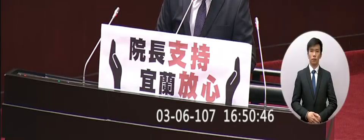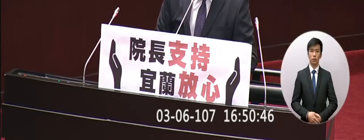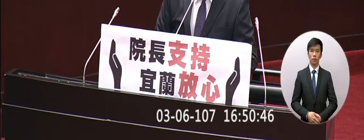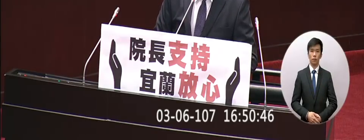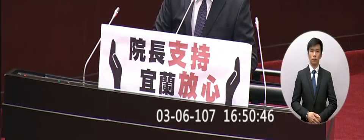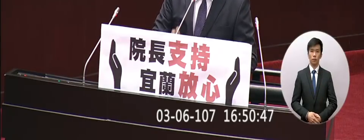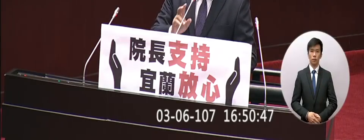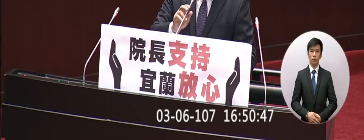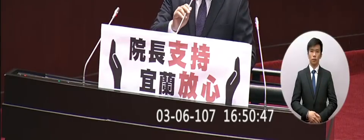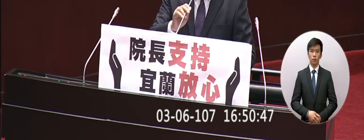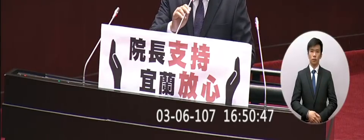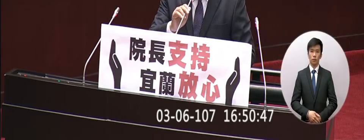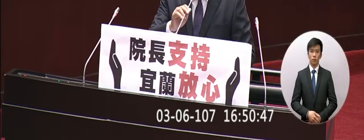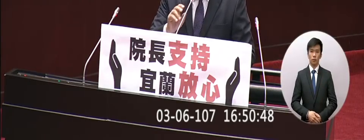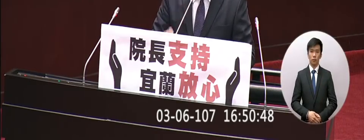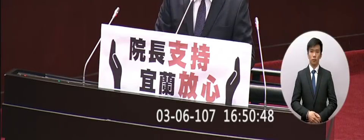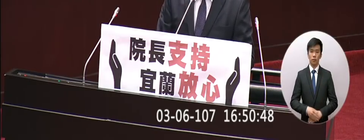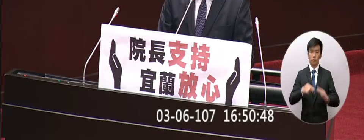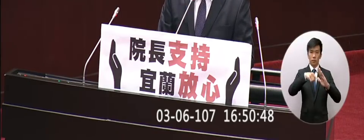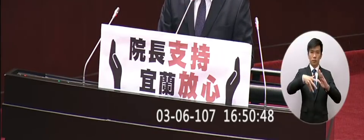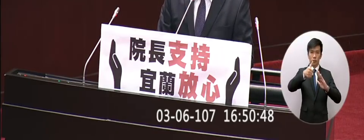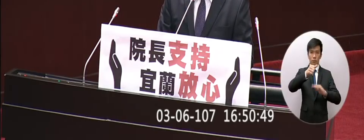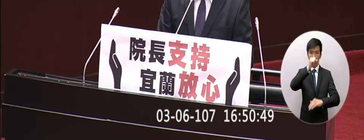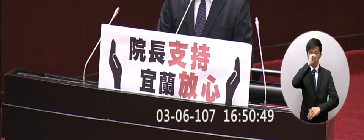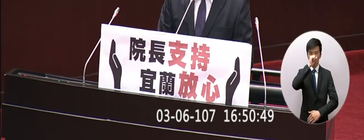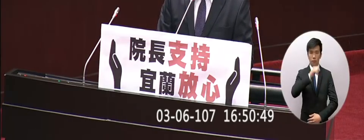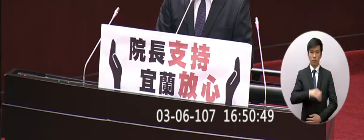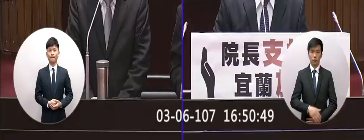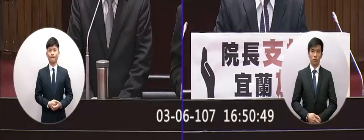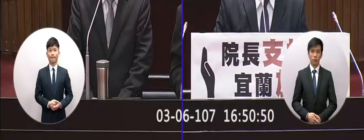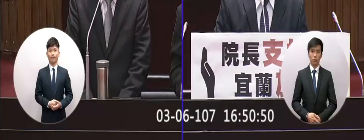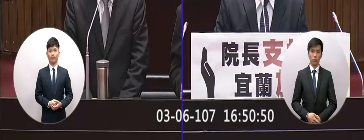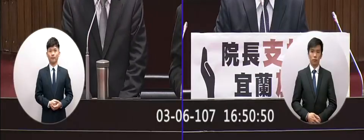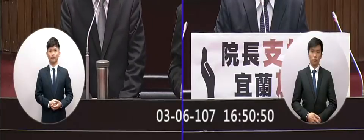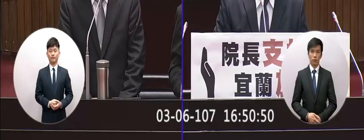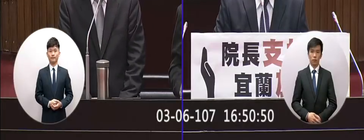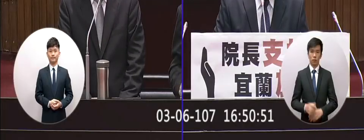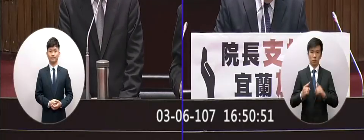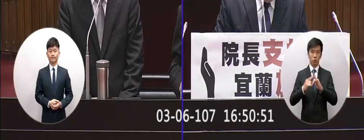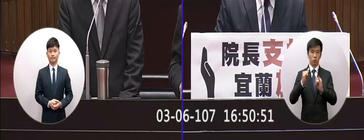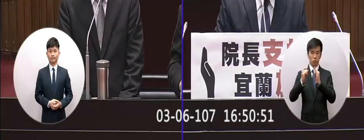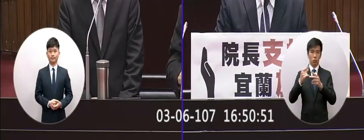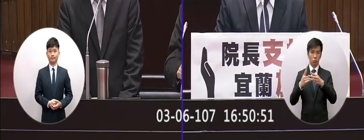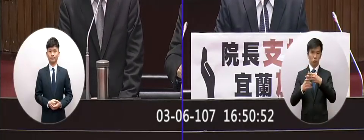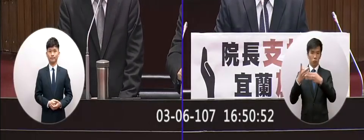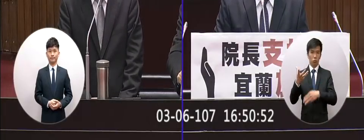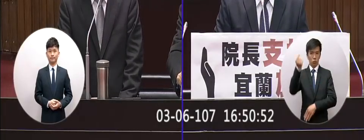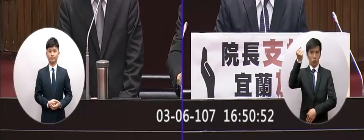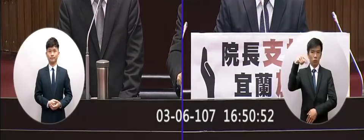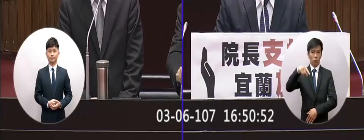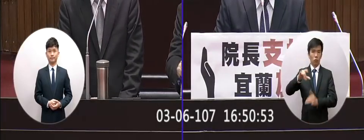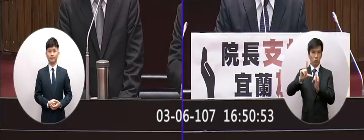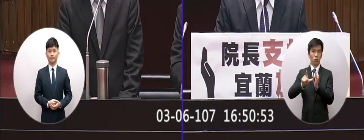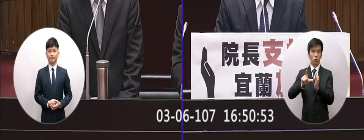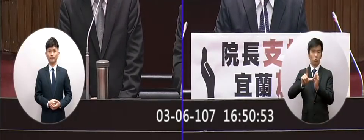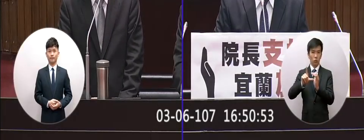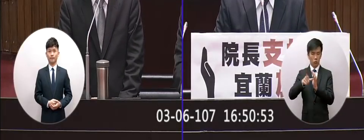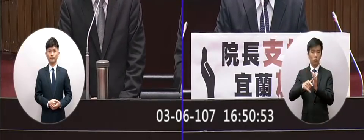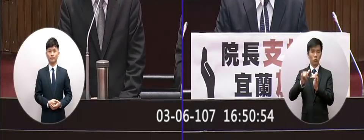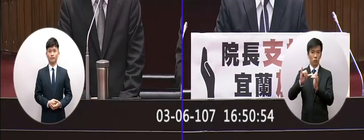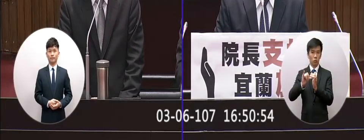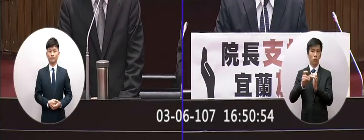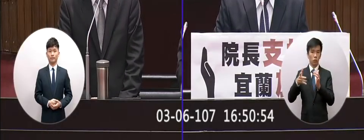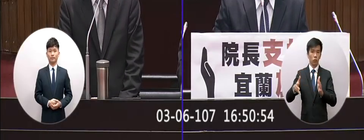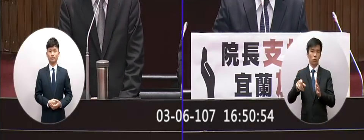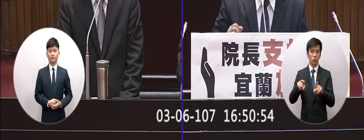那个陈委员你好，来。 啊，院长你好。在人民做主的时代啊，人民多数的人民是